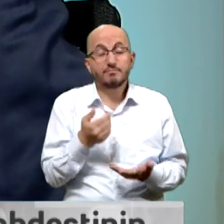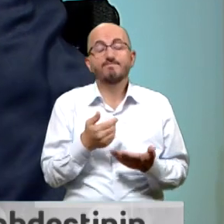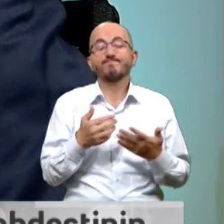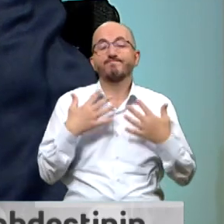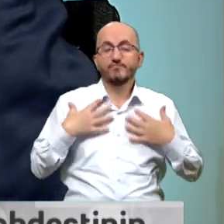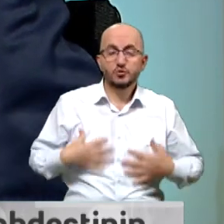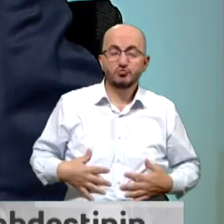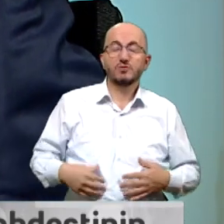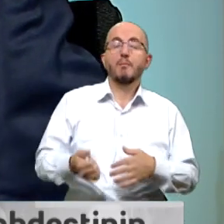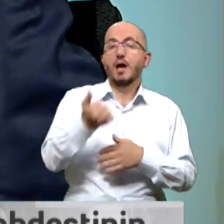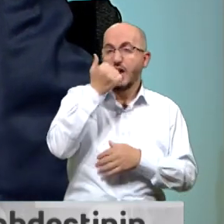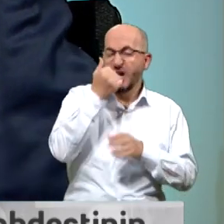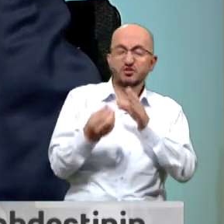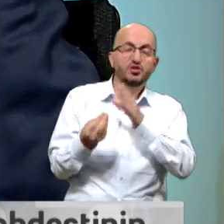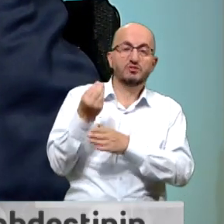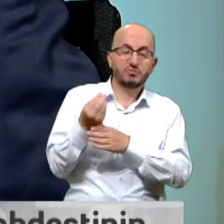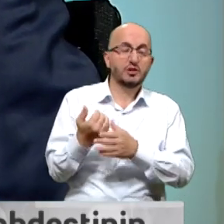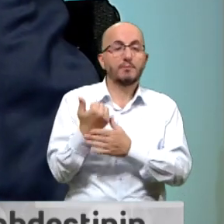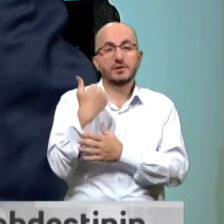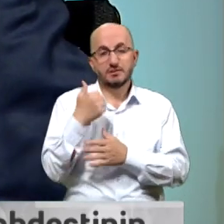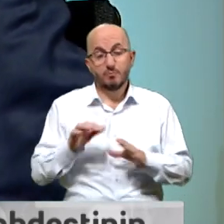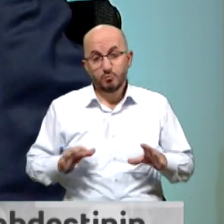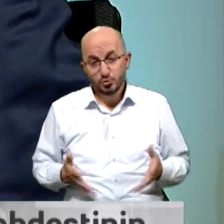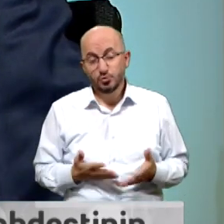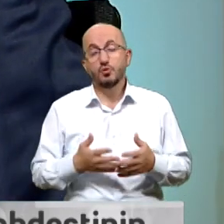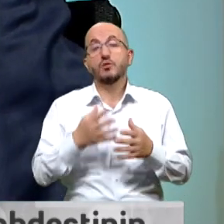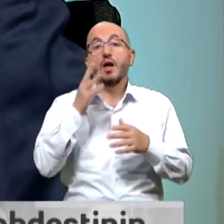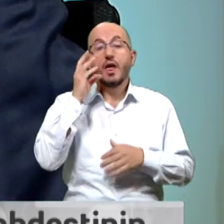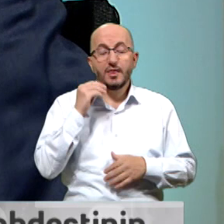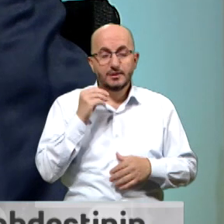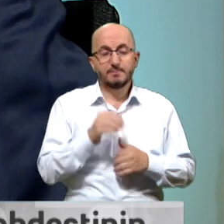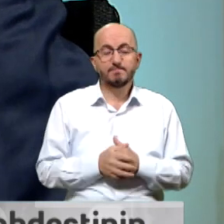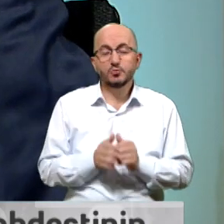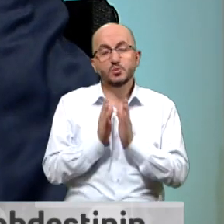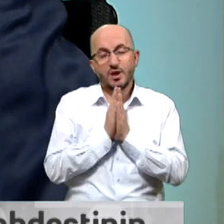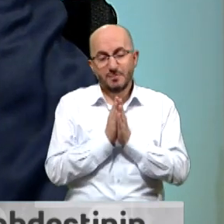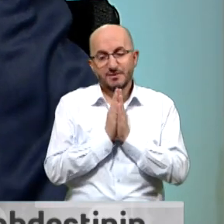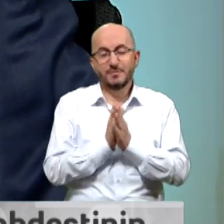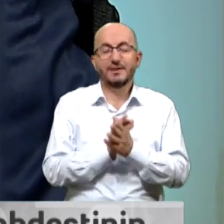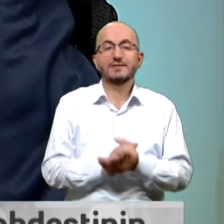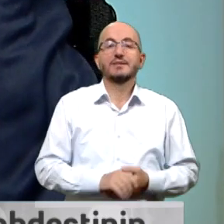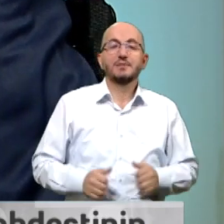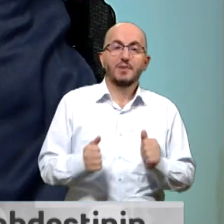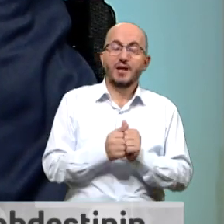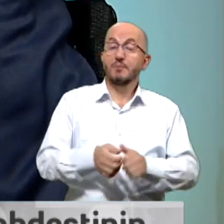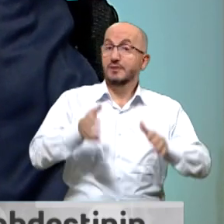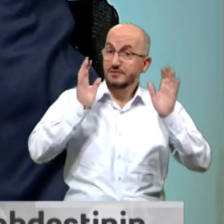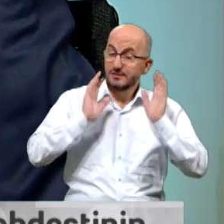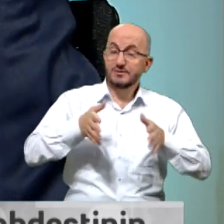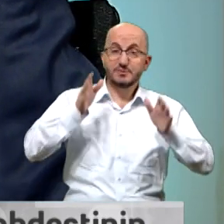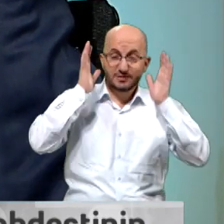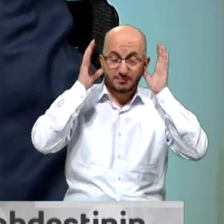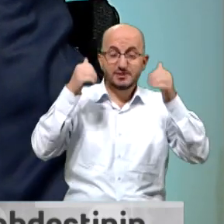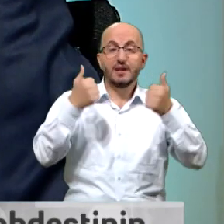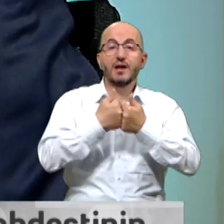üzerimde, vücudumdan bir kan çıkmış, abdestimin bozulduğunu fark ettim. Kusura bakmayın, beraber kıldığımız namazlarımızı